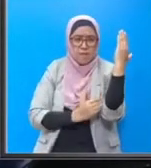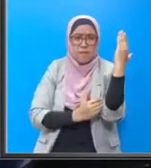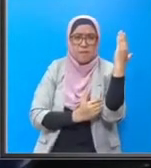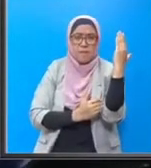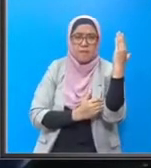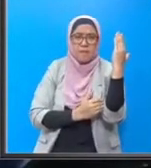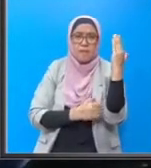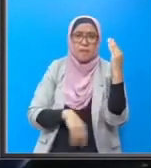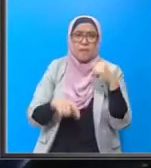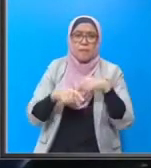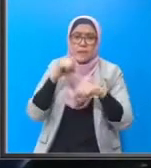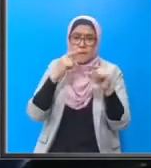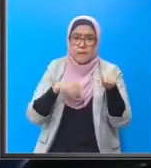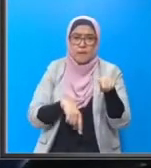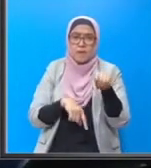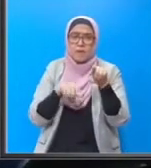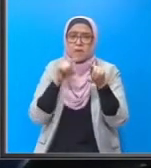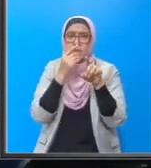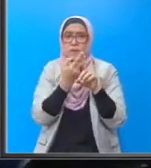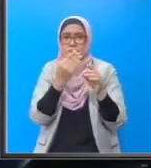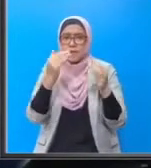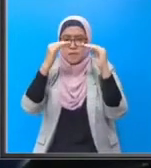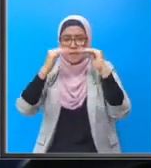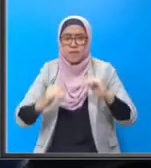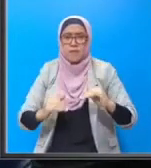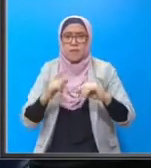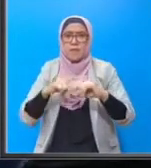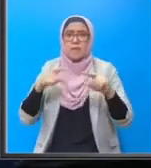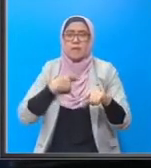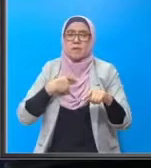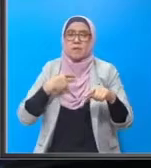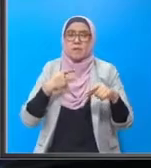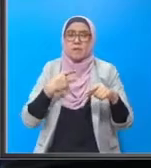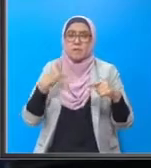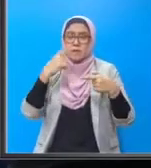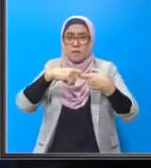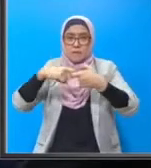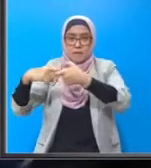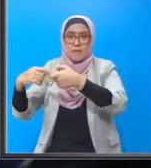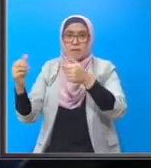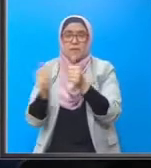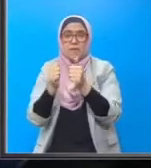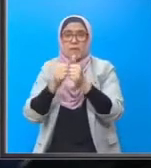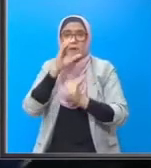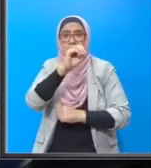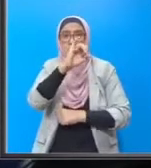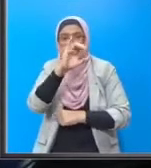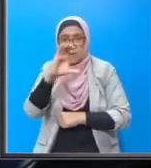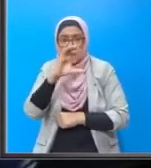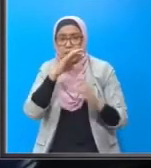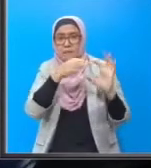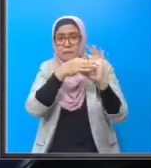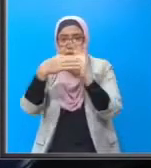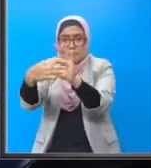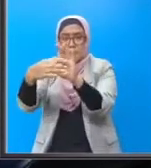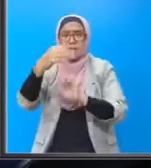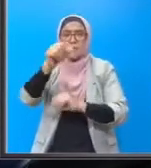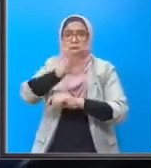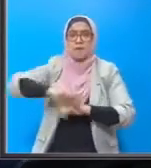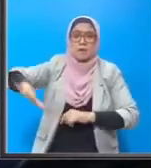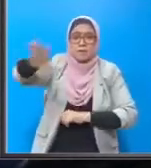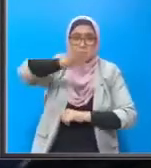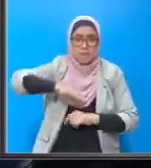20.000 berkenaan dengan peristiwa Han kerjasama Islam Kyle dan kerjasama serantau